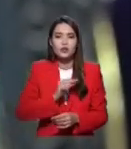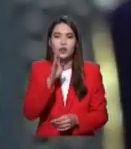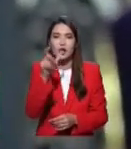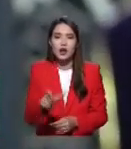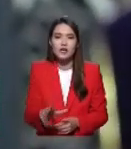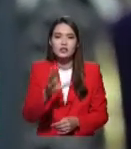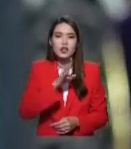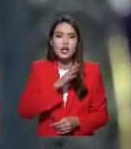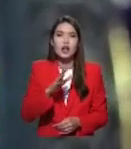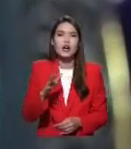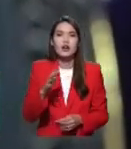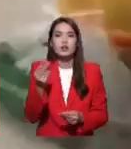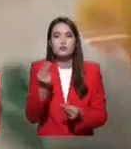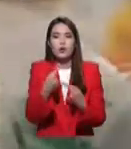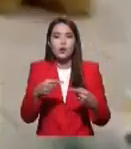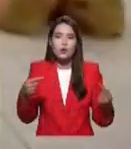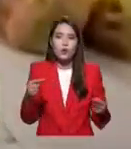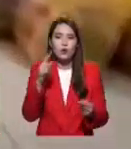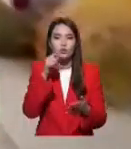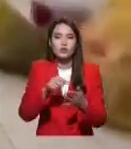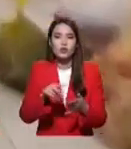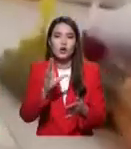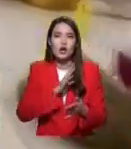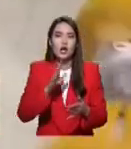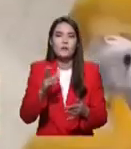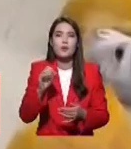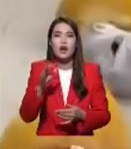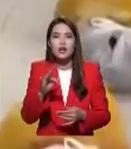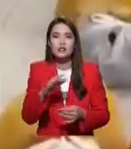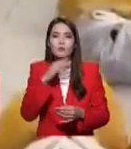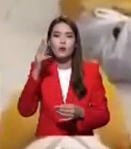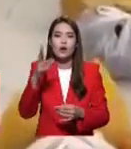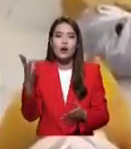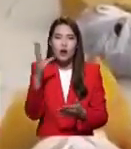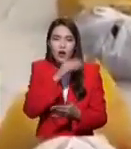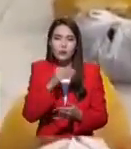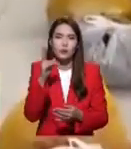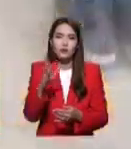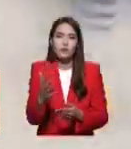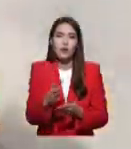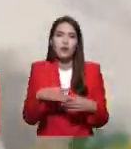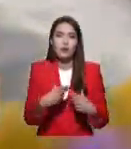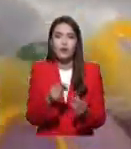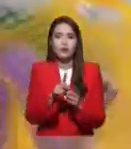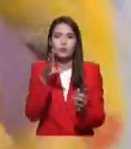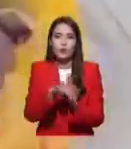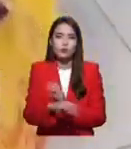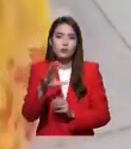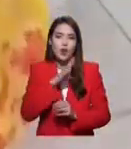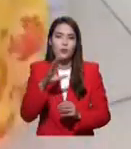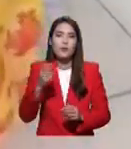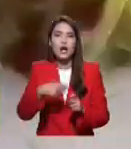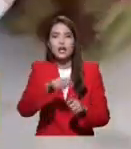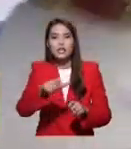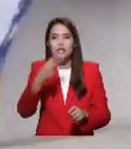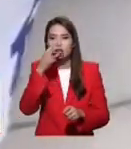талай мұқтажға демеу болып сүрінгенді сүйеді. Әселдің арқасында баспаналы болған отбасылар да бар. Ковид күшіне мінген кезде де індеттің қауіпті екеніне